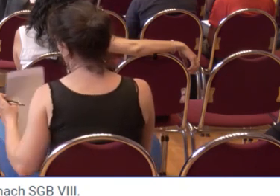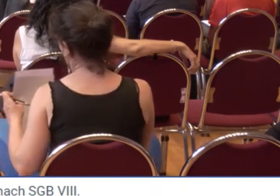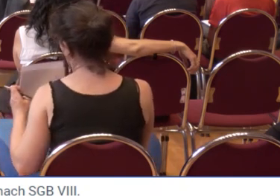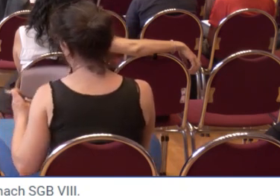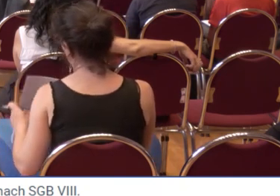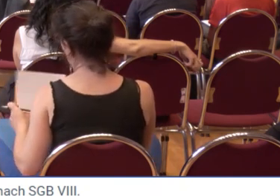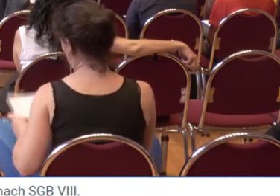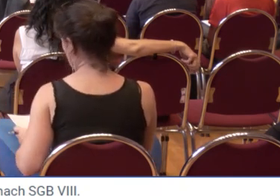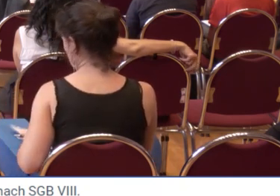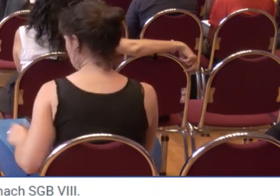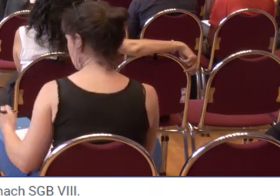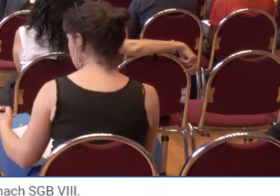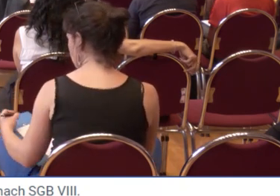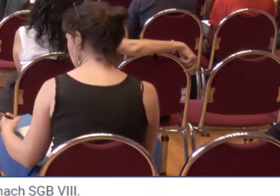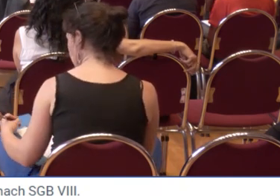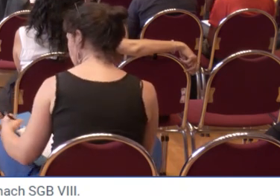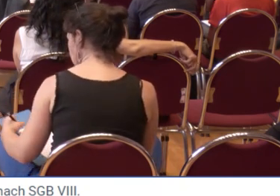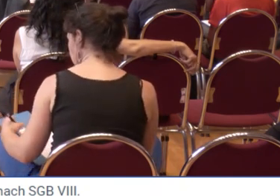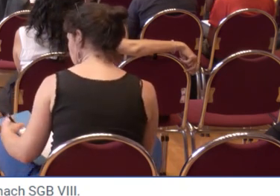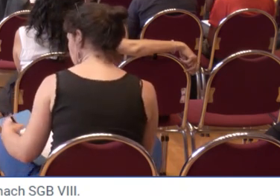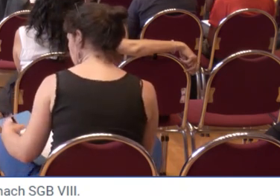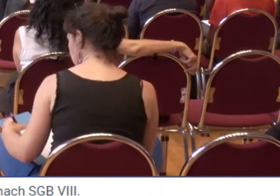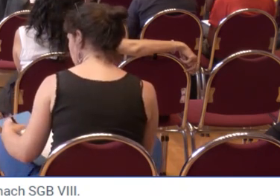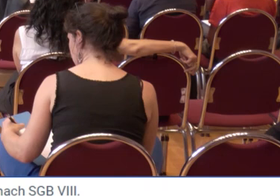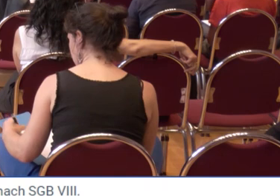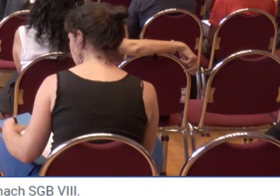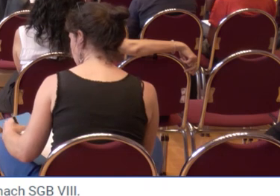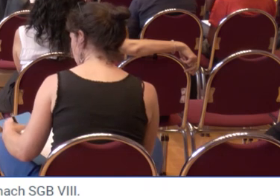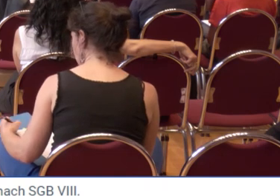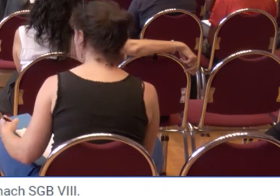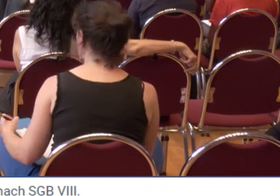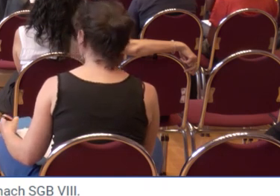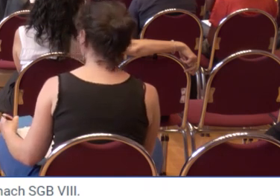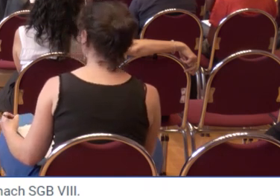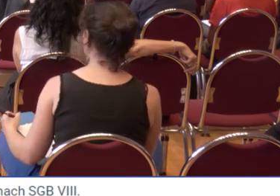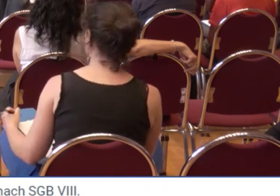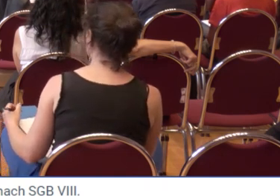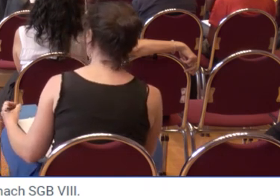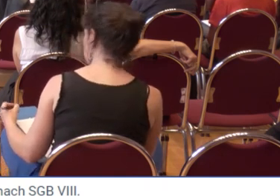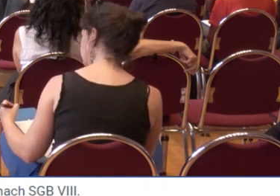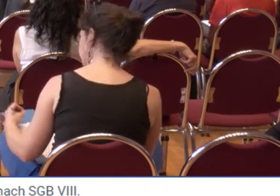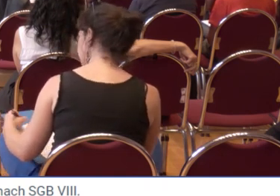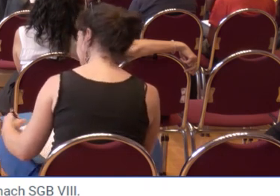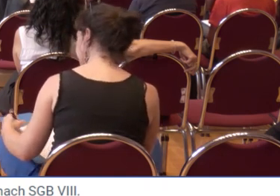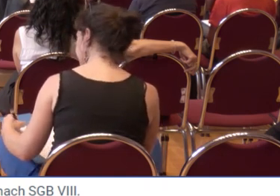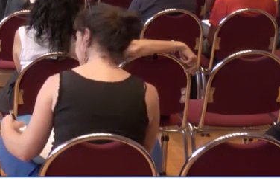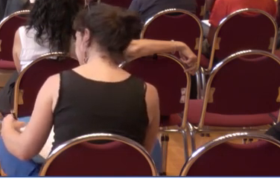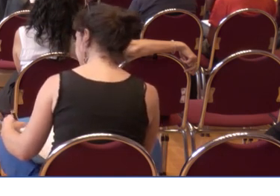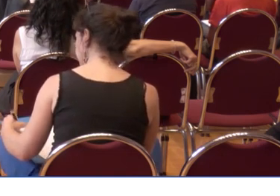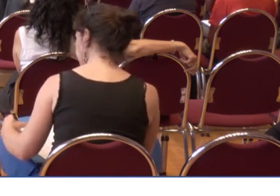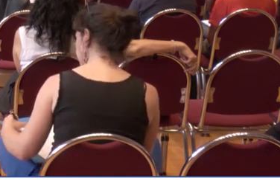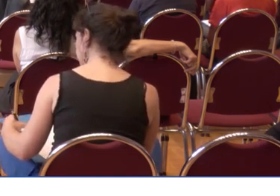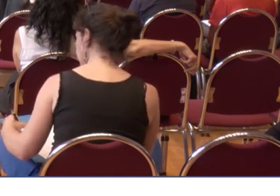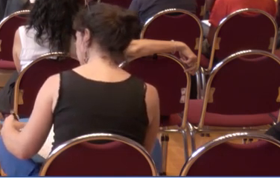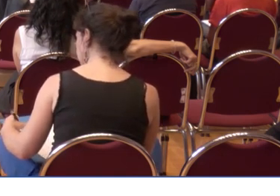die Mutter der Vater zur Wahrnehmung der Elternrolle also meistens ist es